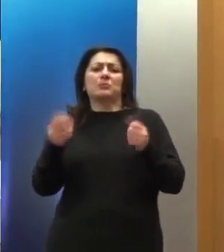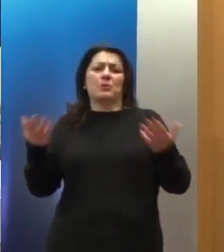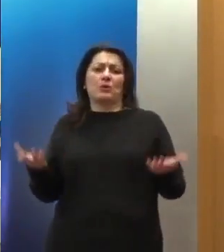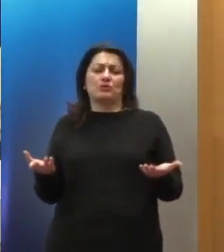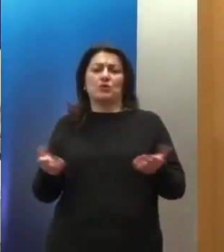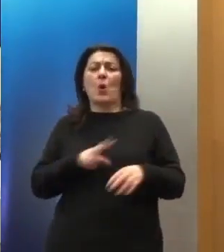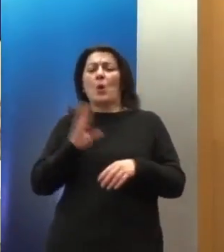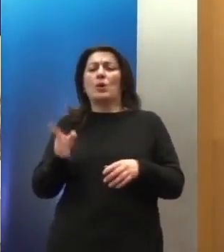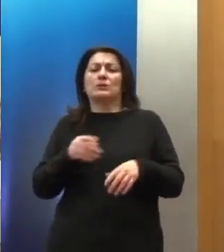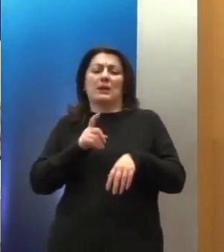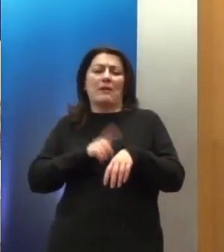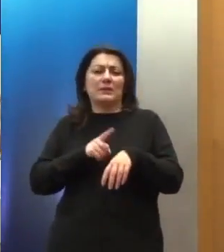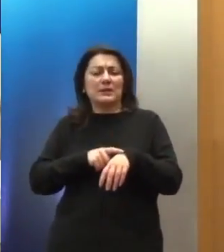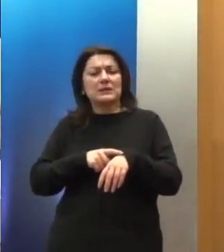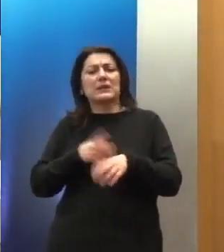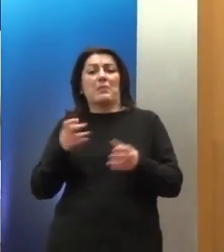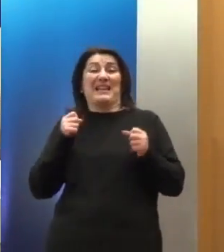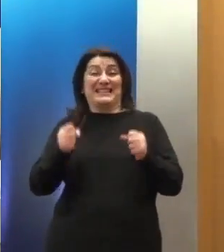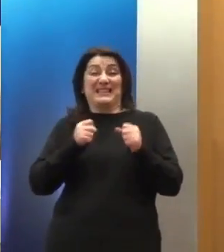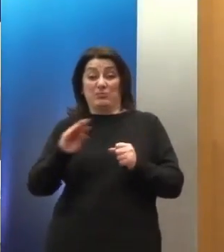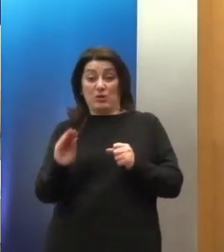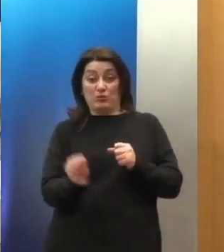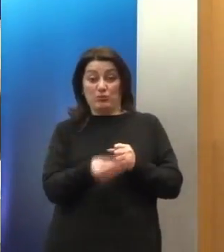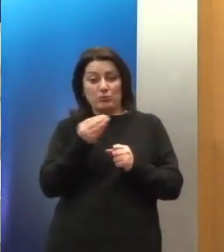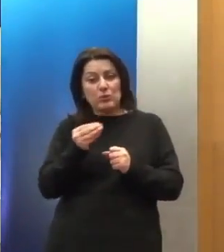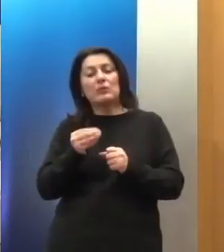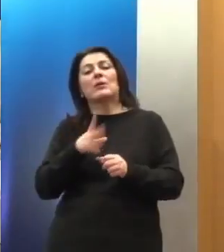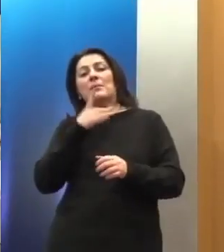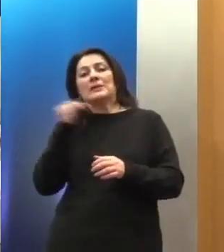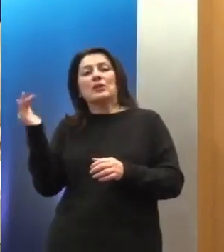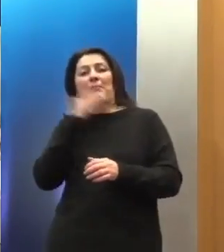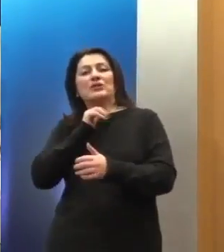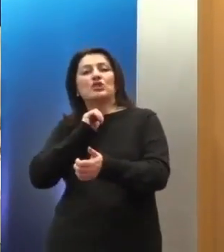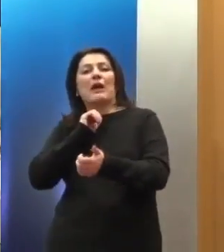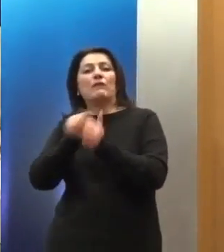η χρηματοδότηση κατάλληλη για να αντιμετωπίσεις αυτό το φαινόμενο.